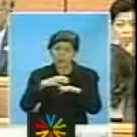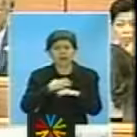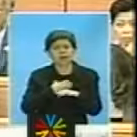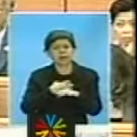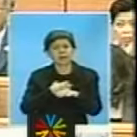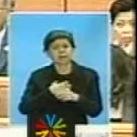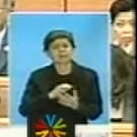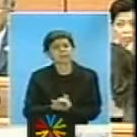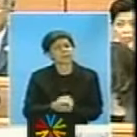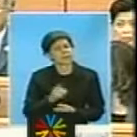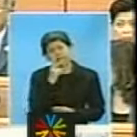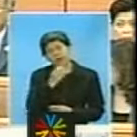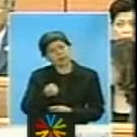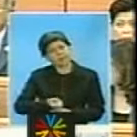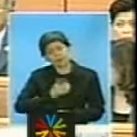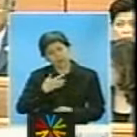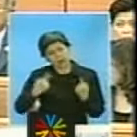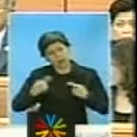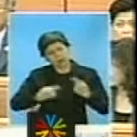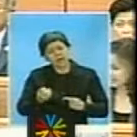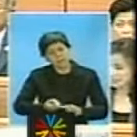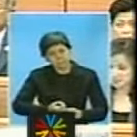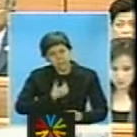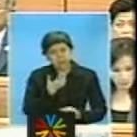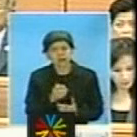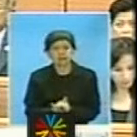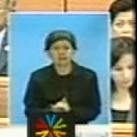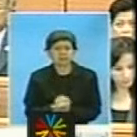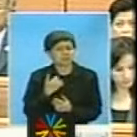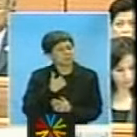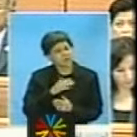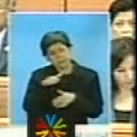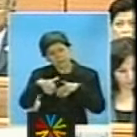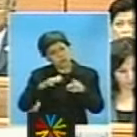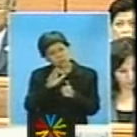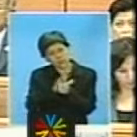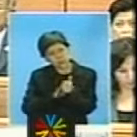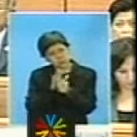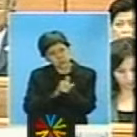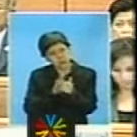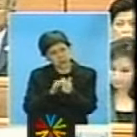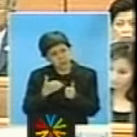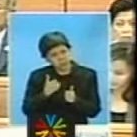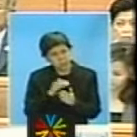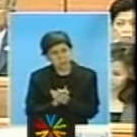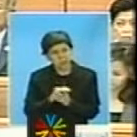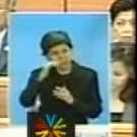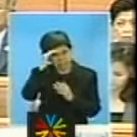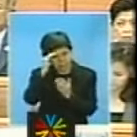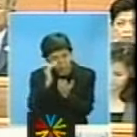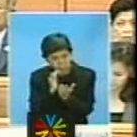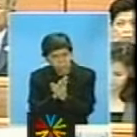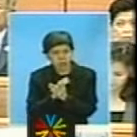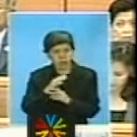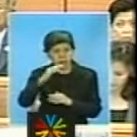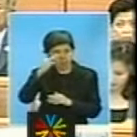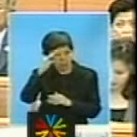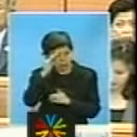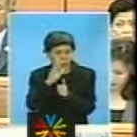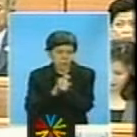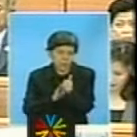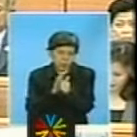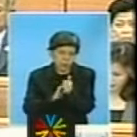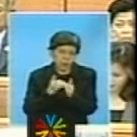ด้วยเบื่อแล้วรบกันเนี่ยสงสารประชาชนสงสารตำรวจสงสาร